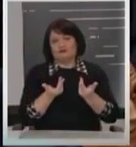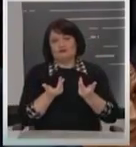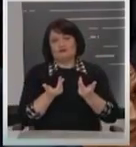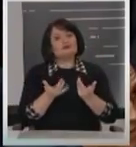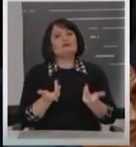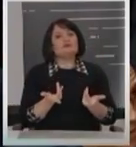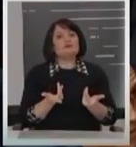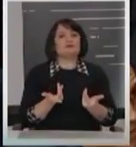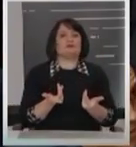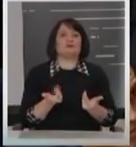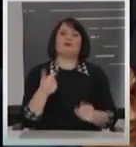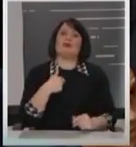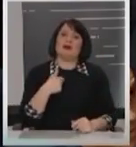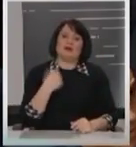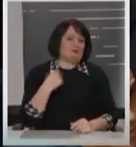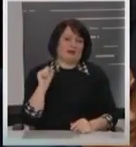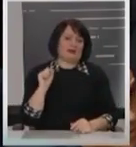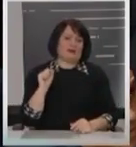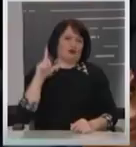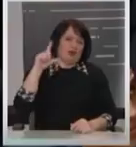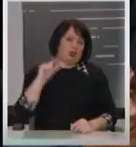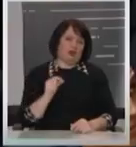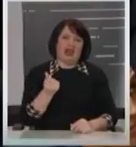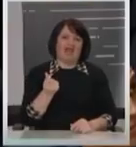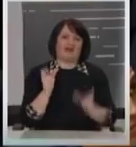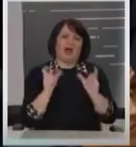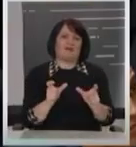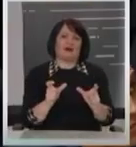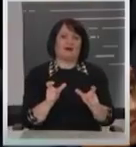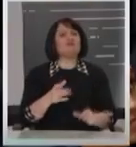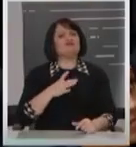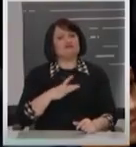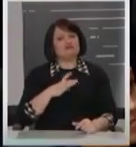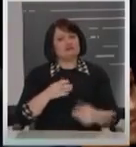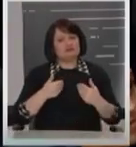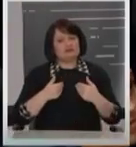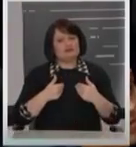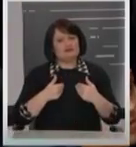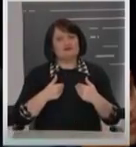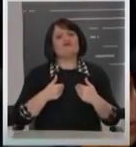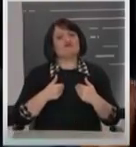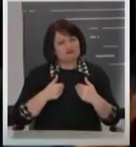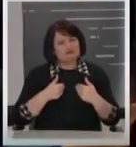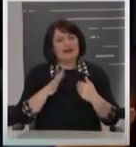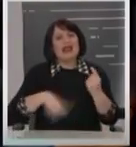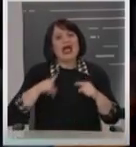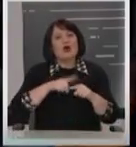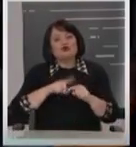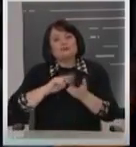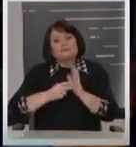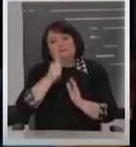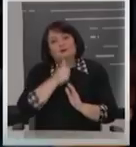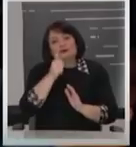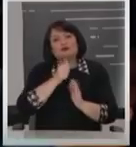οποία είμαστε αντίθετοι και θα ήμασταν πρόθυμοι ακόμη και να στερηθεί περισσότερο ο λαός